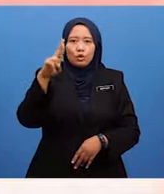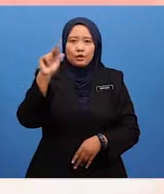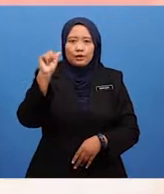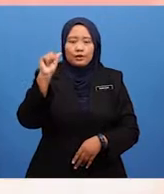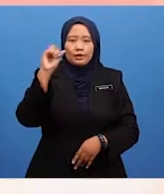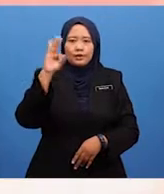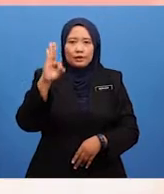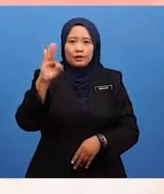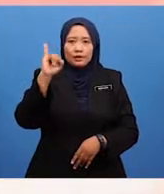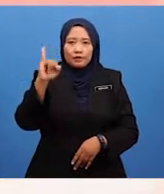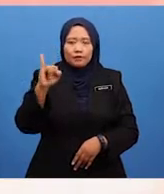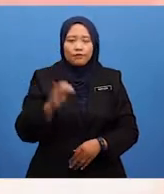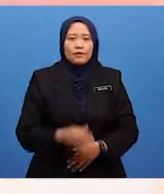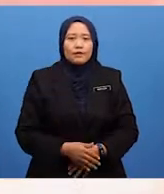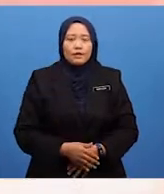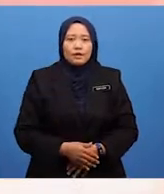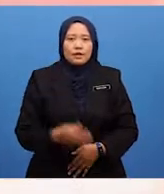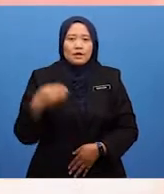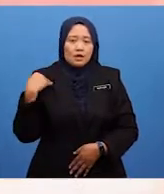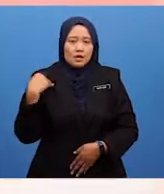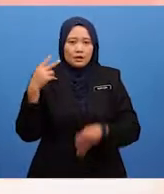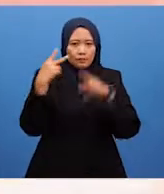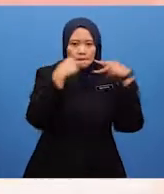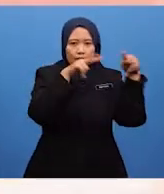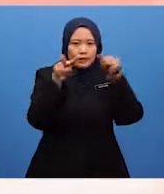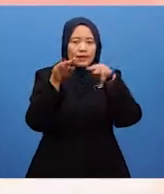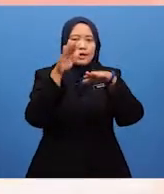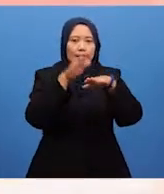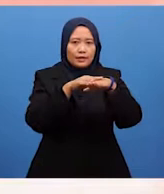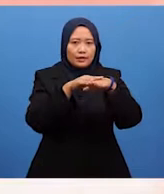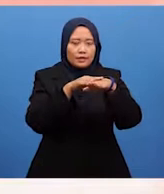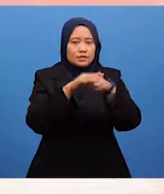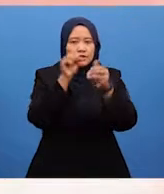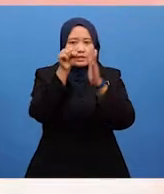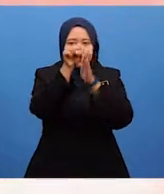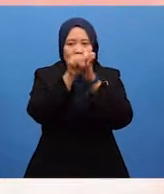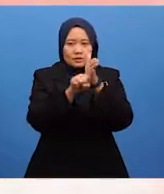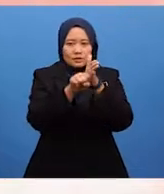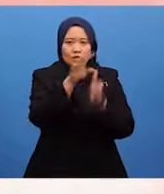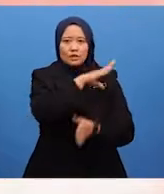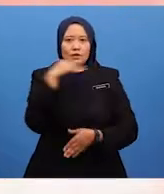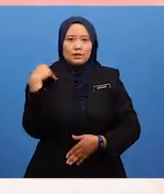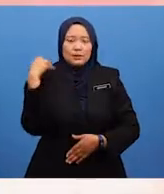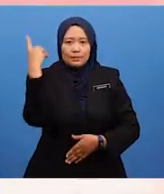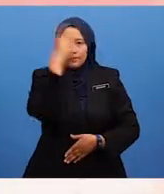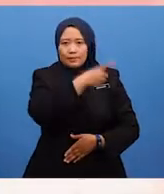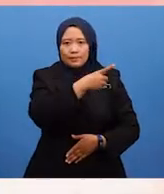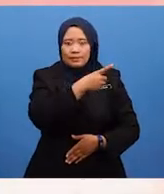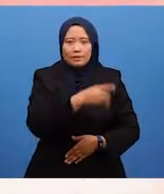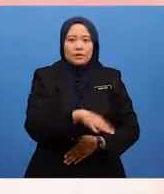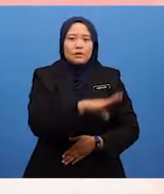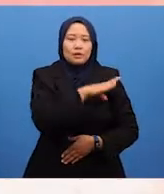lukisan teknikal yang terdiri daripada pandangan atas betul Sisi dan juga hadapan betul